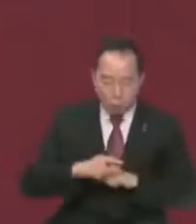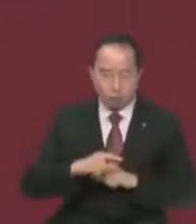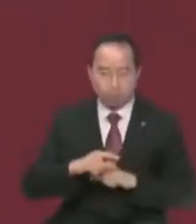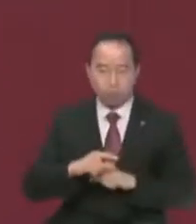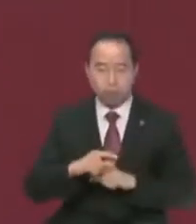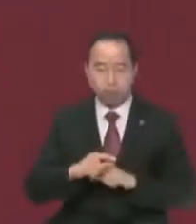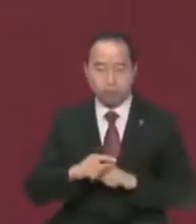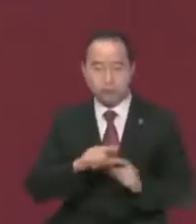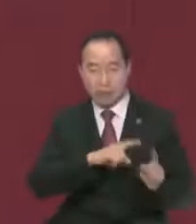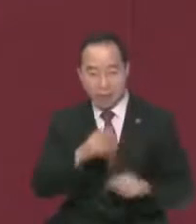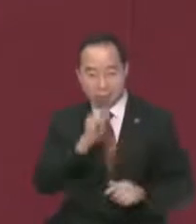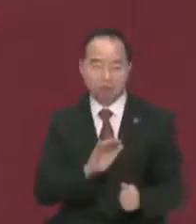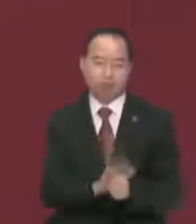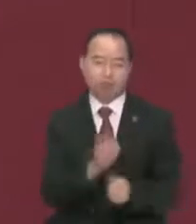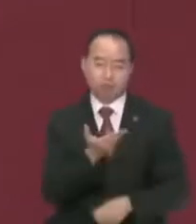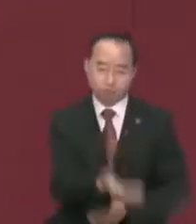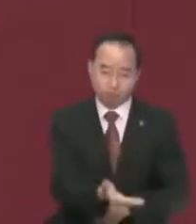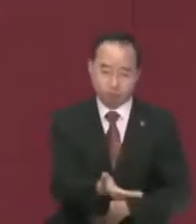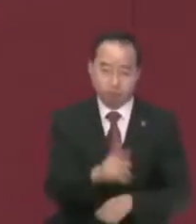나라로 발전시키겠습니다.